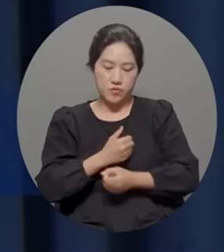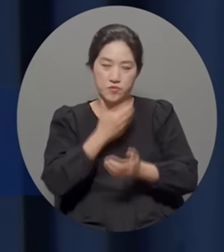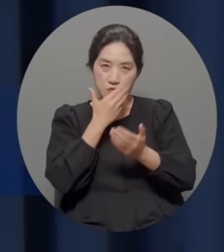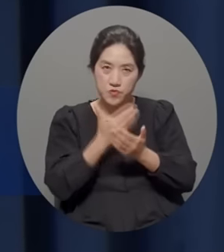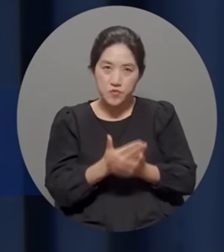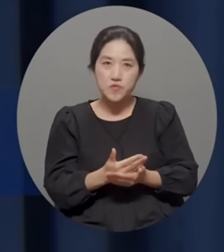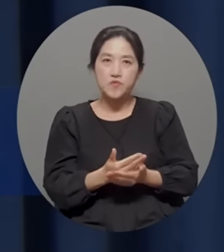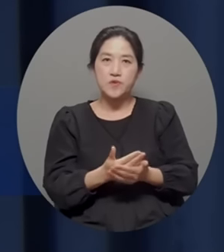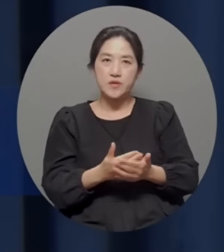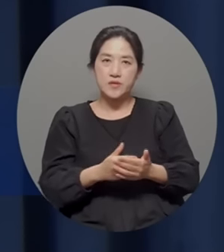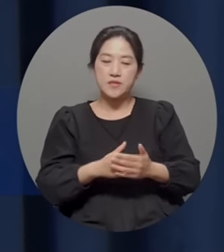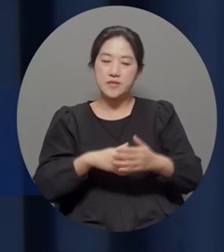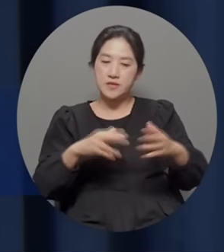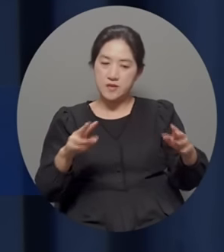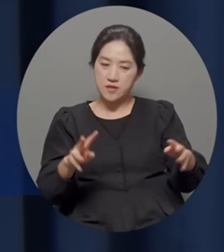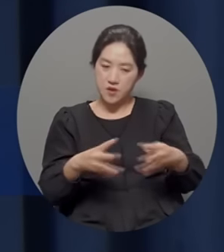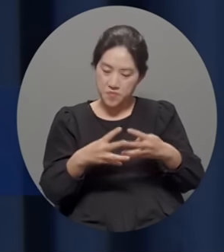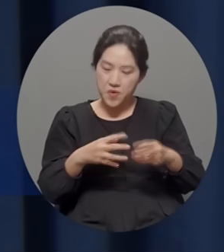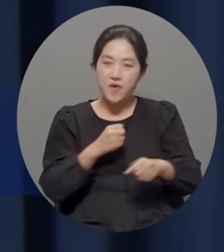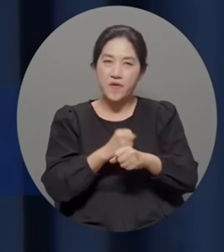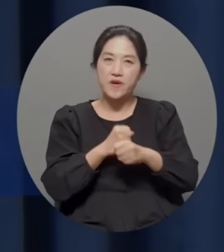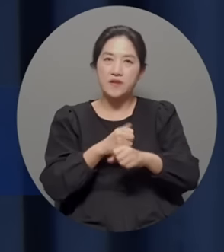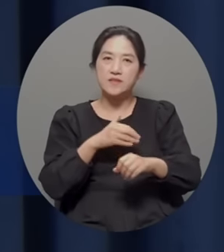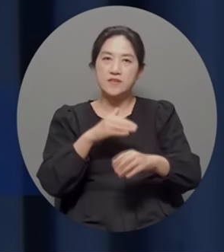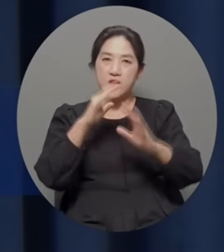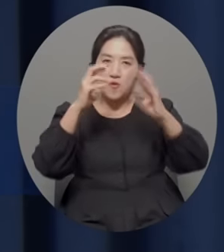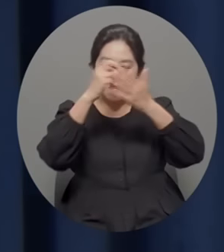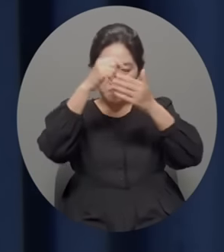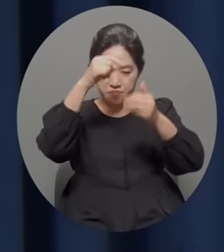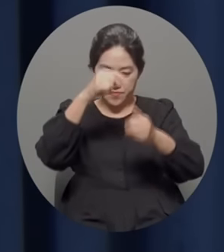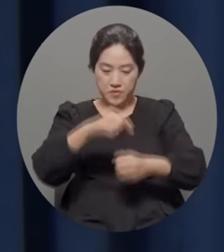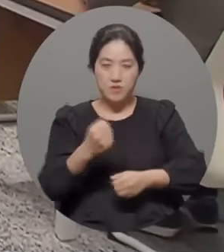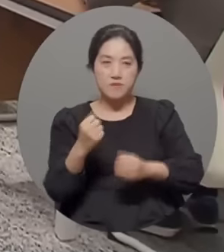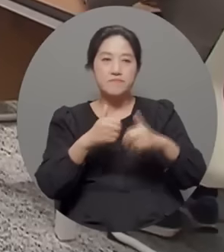지켜온 소중한 헌법 관행을 파괴하는 것입니다.